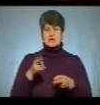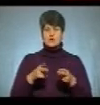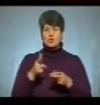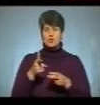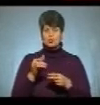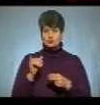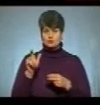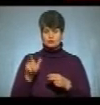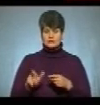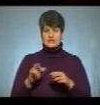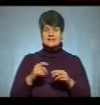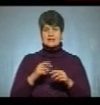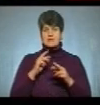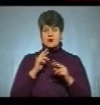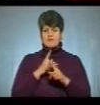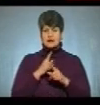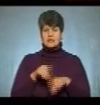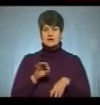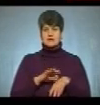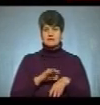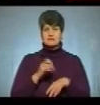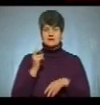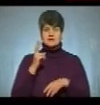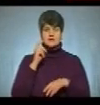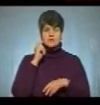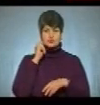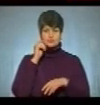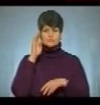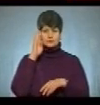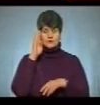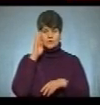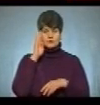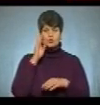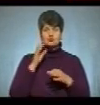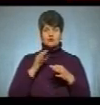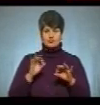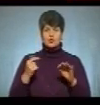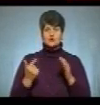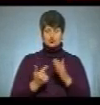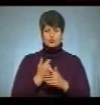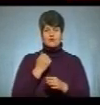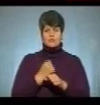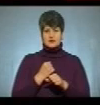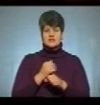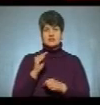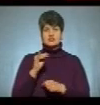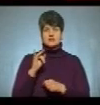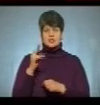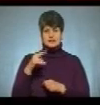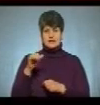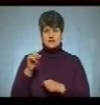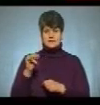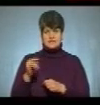від роботи через неправильний діагноз 12-річному тернополянину Роману Кулаку, дозволили знову працювати у Жидачівській лікарні.